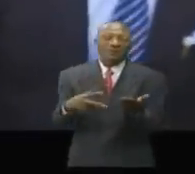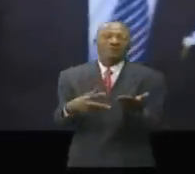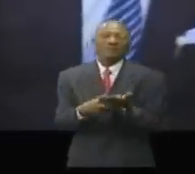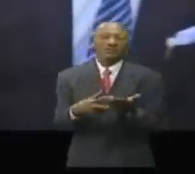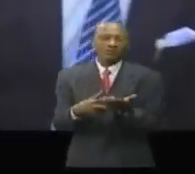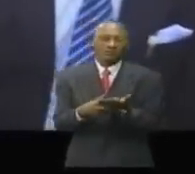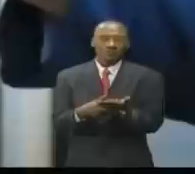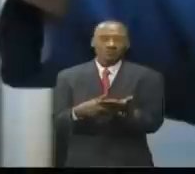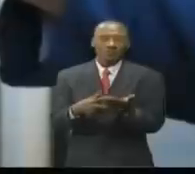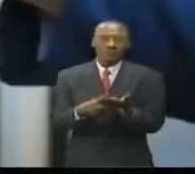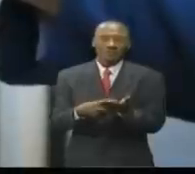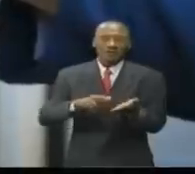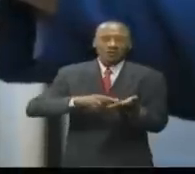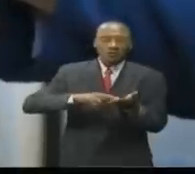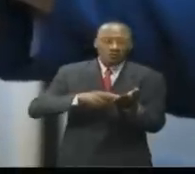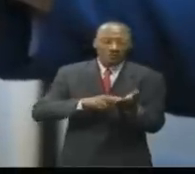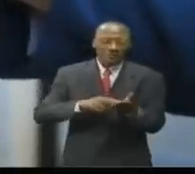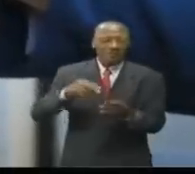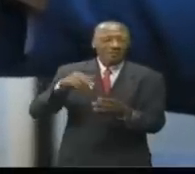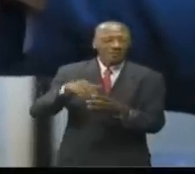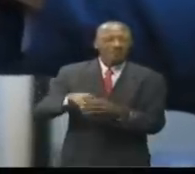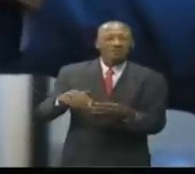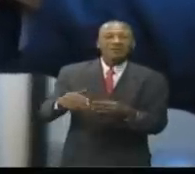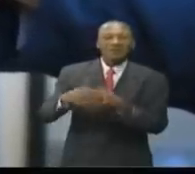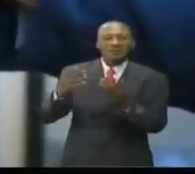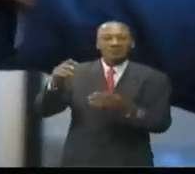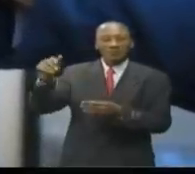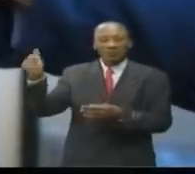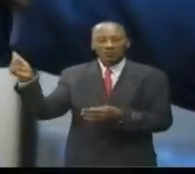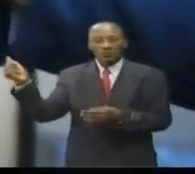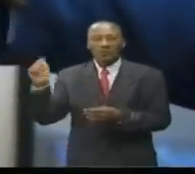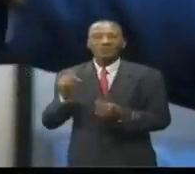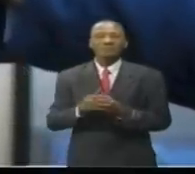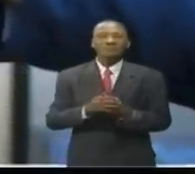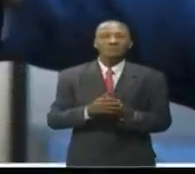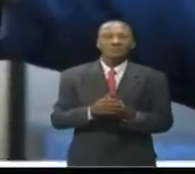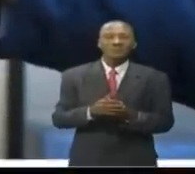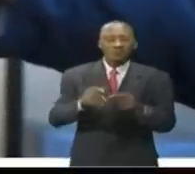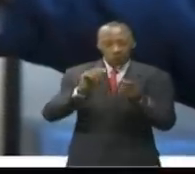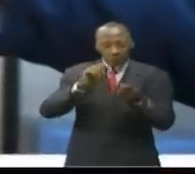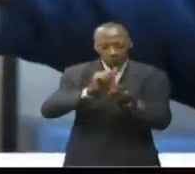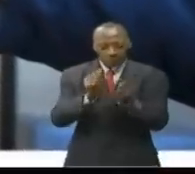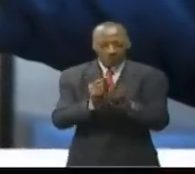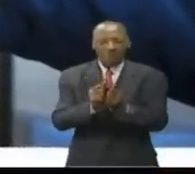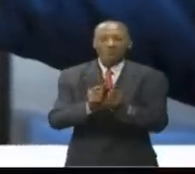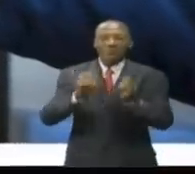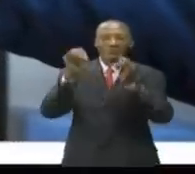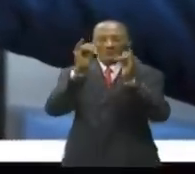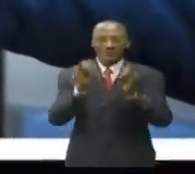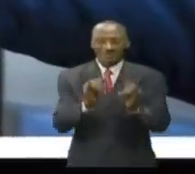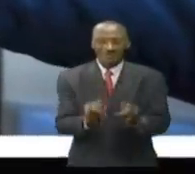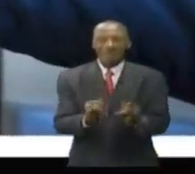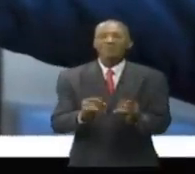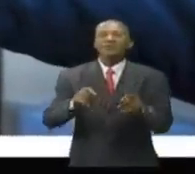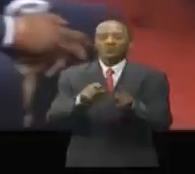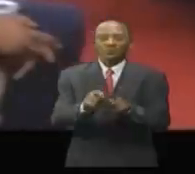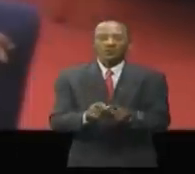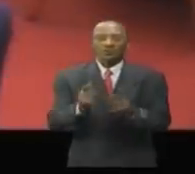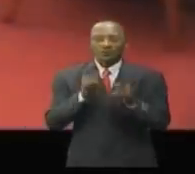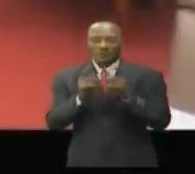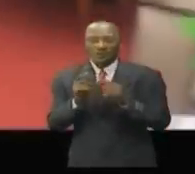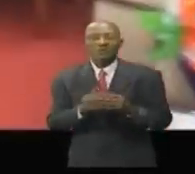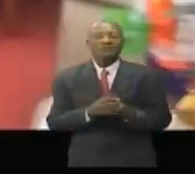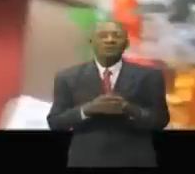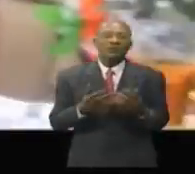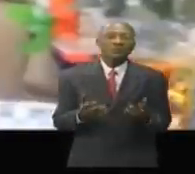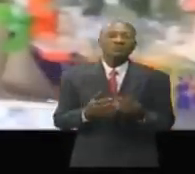population de cette partie du pays d'un Internet à haut débit et à un coût abordable. Maître Séraphin Umbaka Pepe, qui